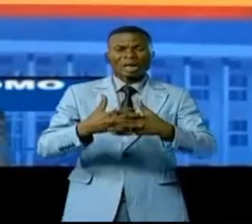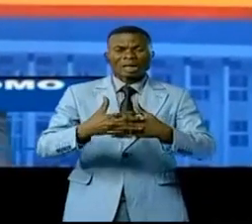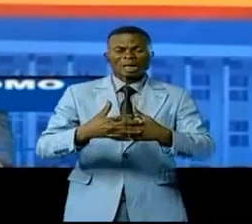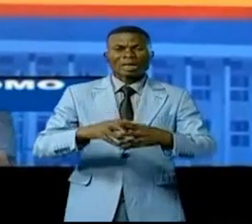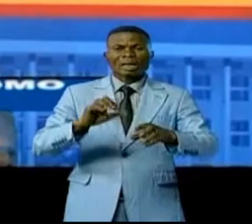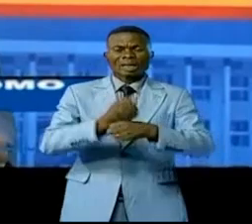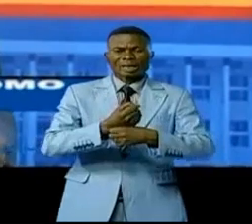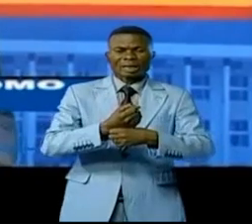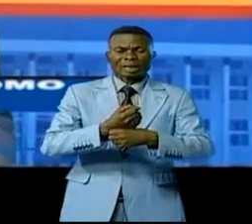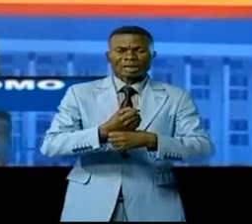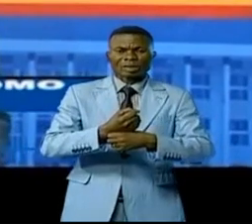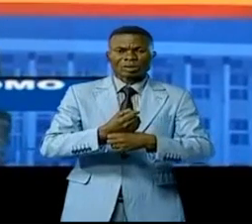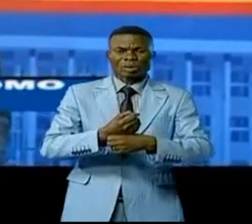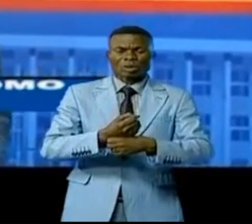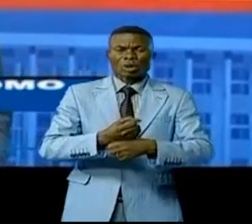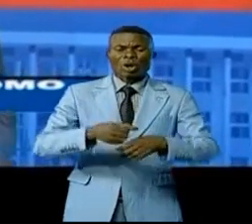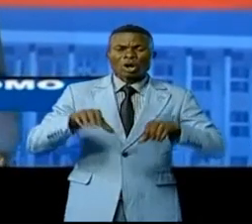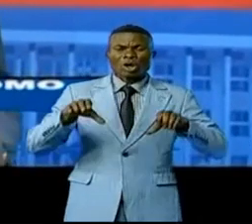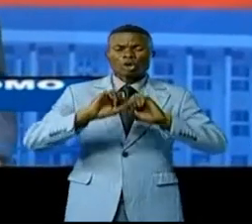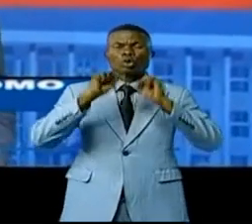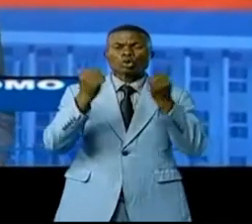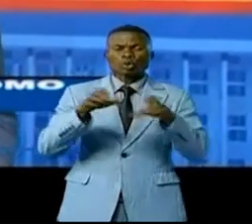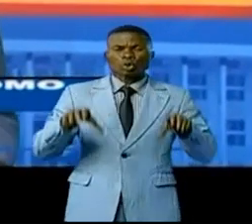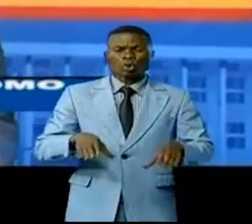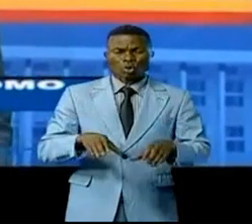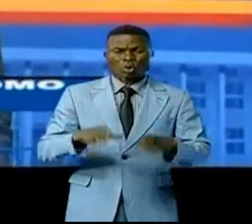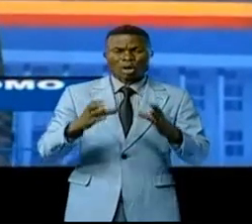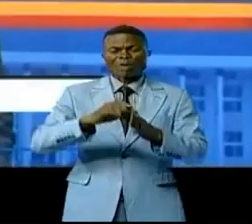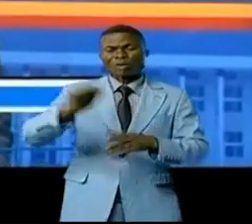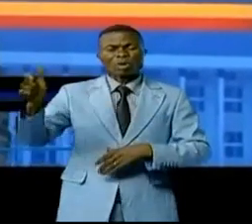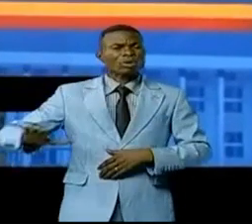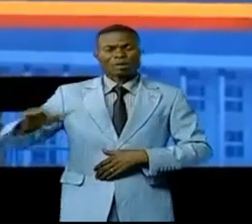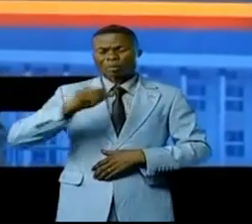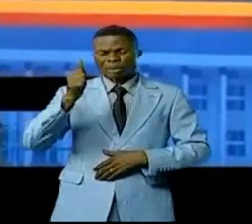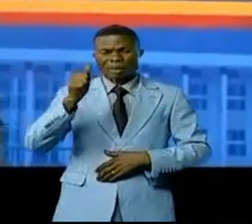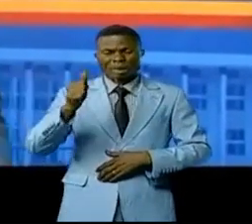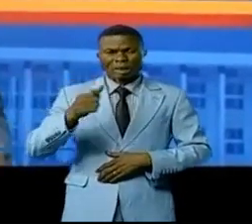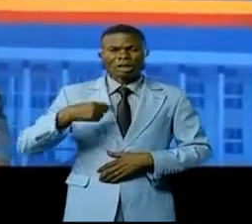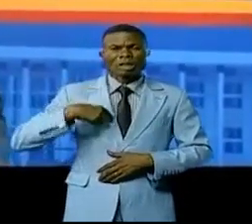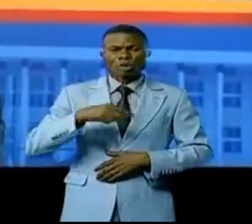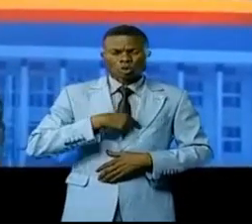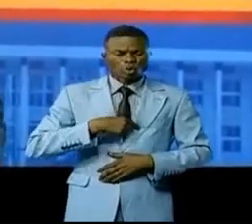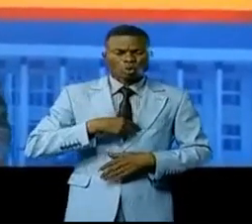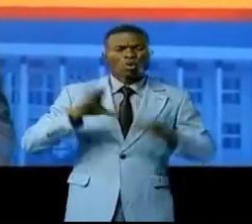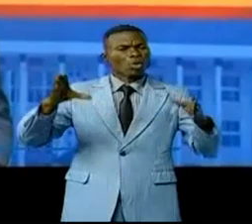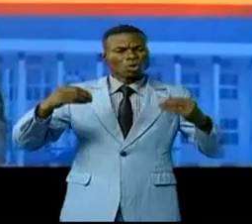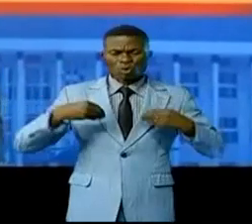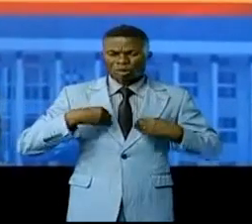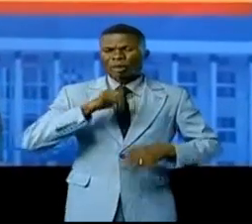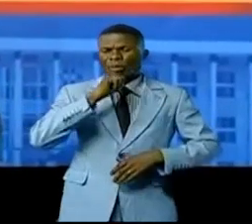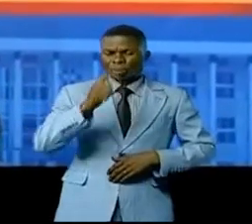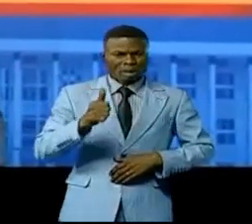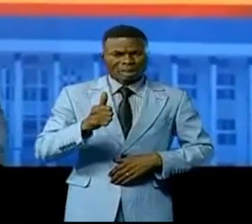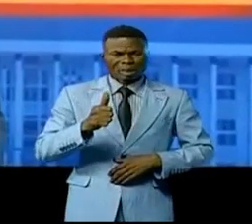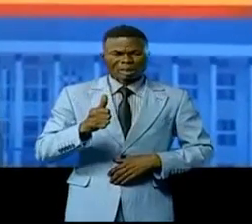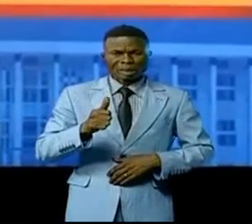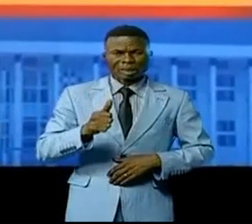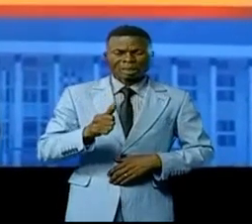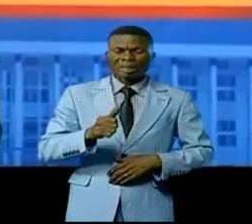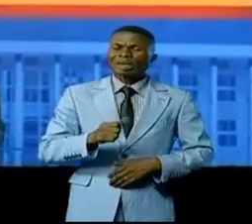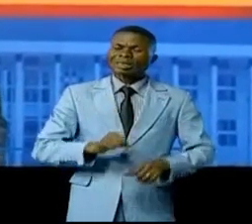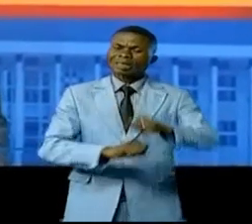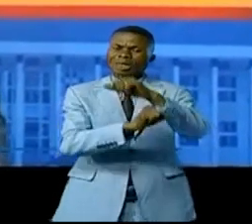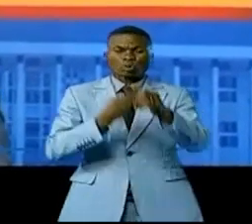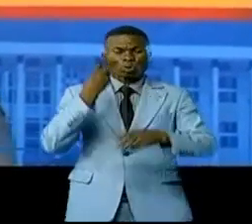de Air Congo. Nous devons nous tous nous liguer pour dire non, parce que ça ne répond pas à la vision du chef de